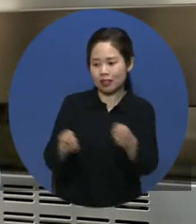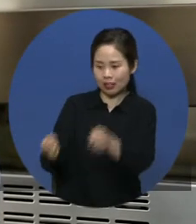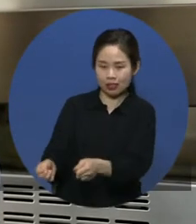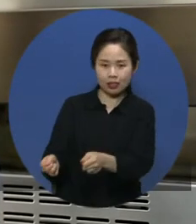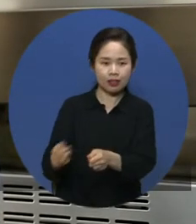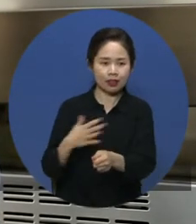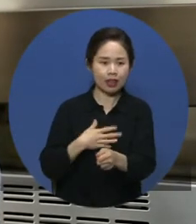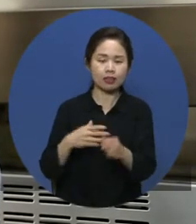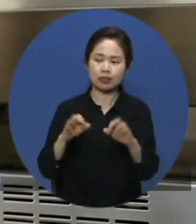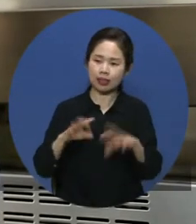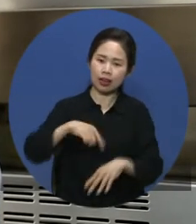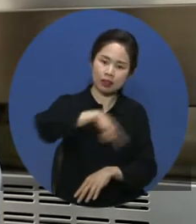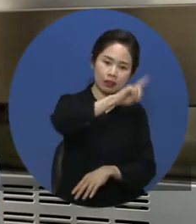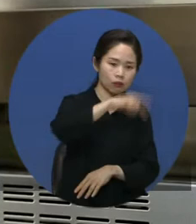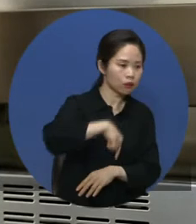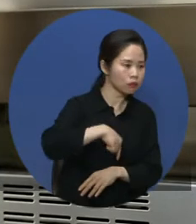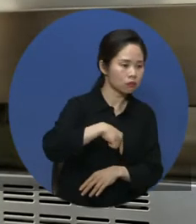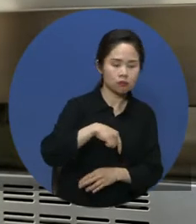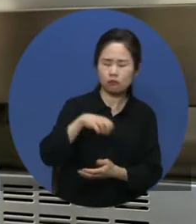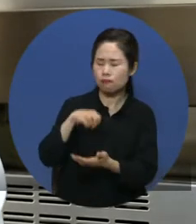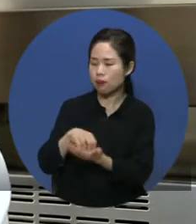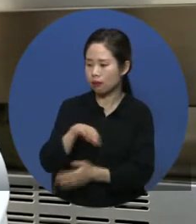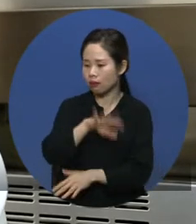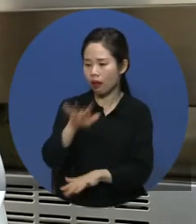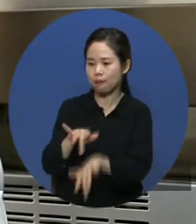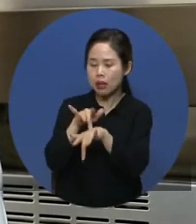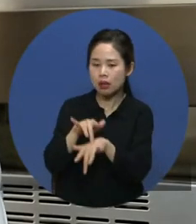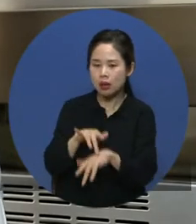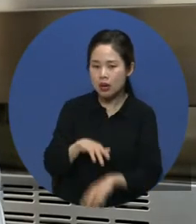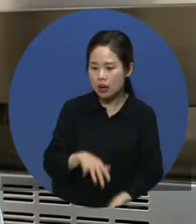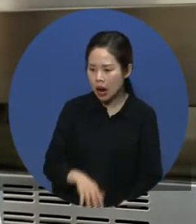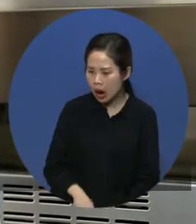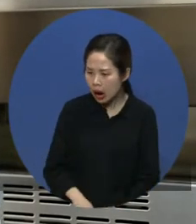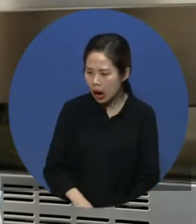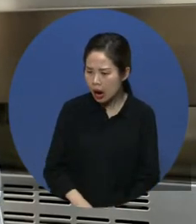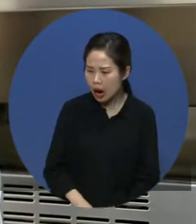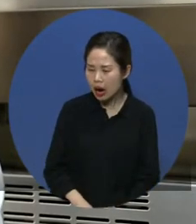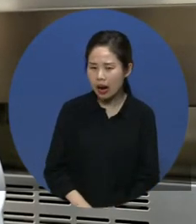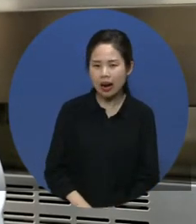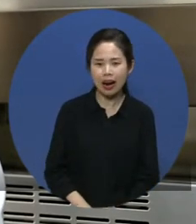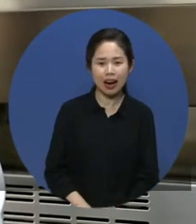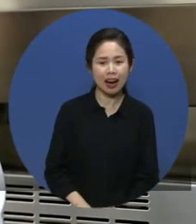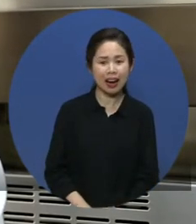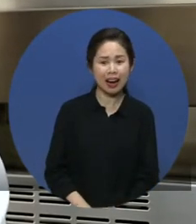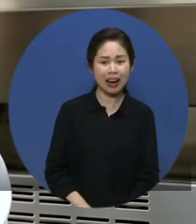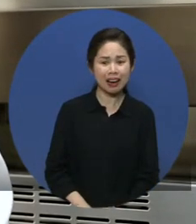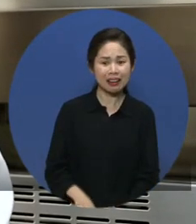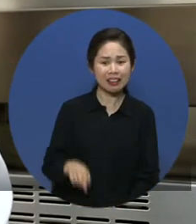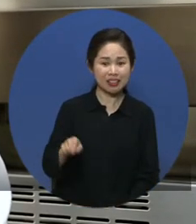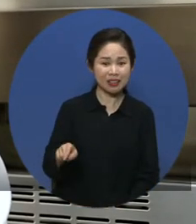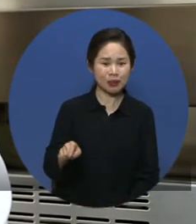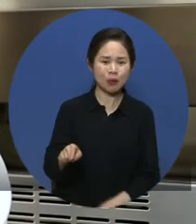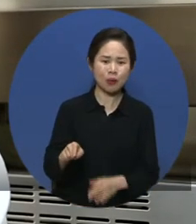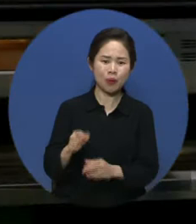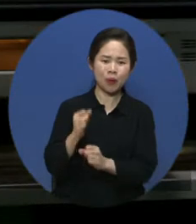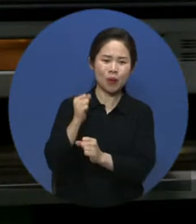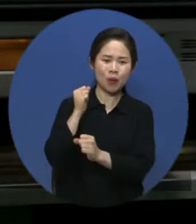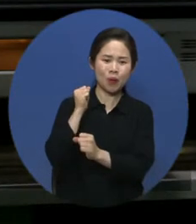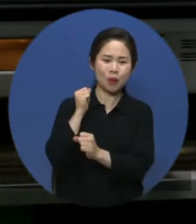되면 빵이 어디 갔는지 모르게 다 없어집니다. 뭐 이거를 만들어서 팔아야겠다는